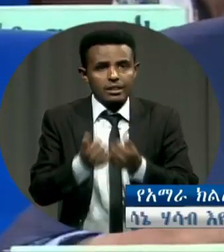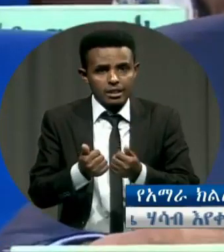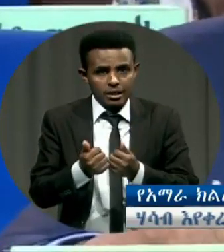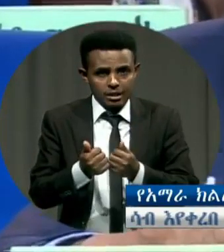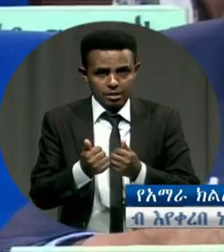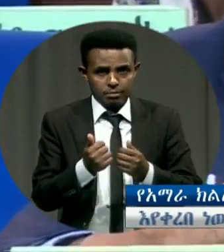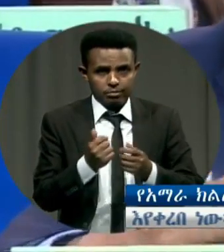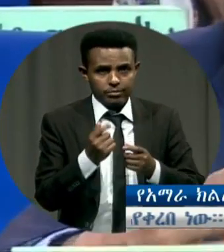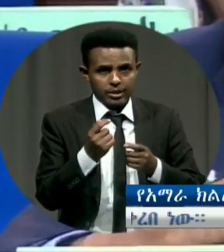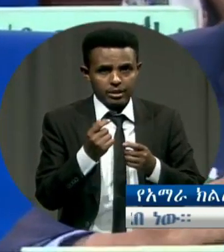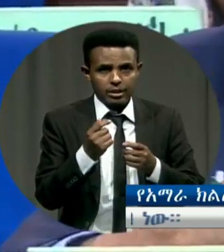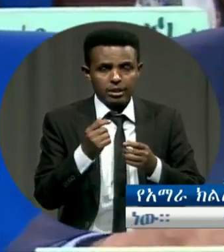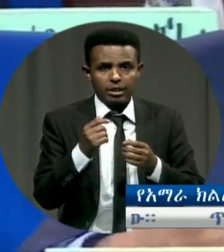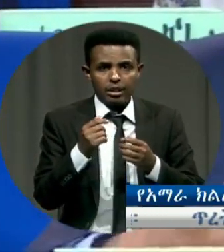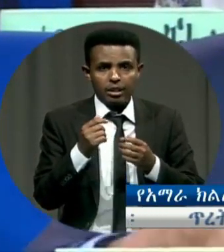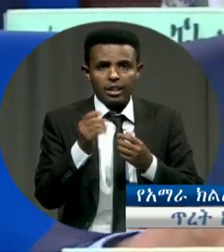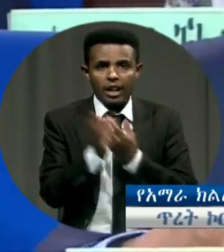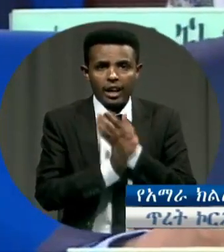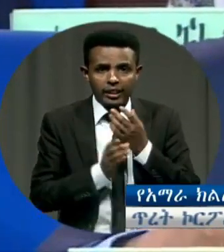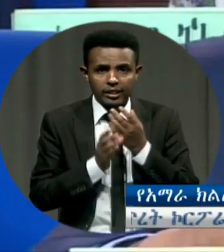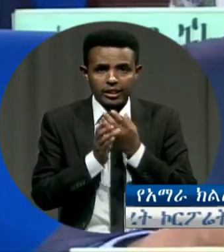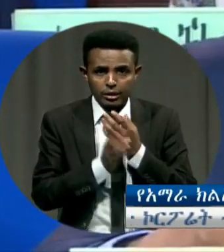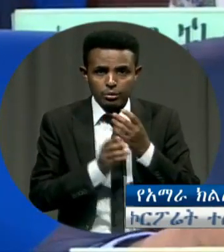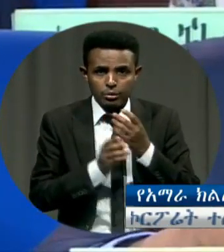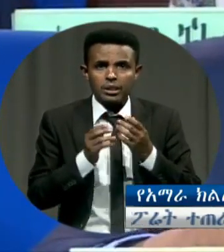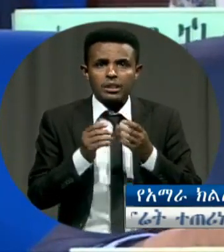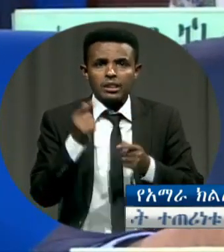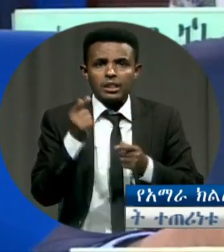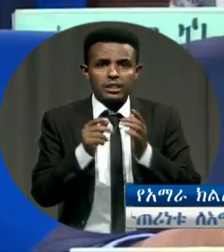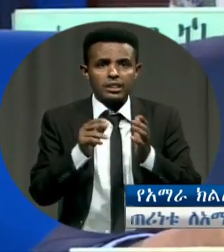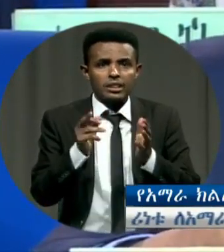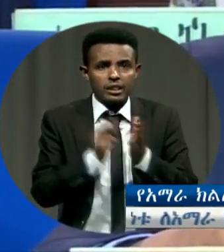ህግ አለ፣ የሀገሪቱ የንግድ ህግ አለ